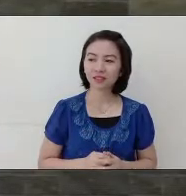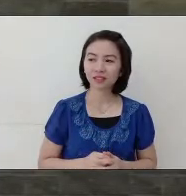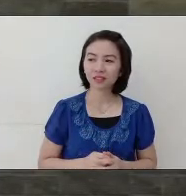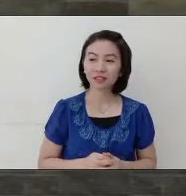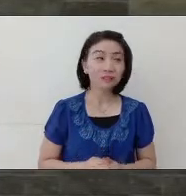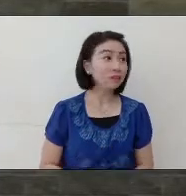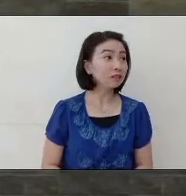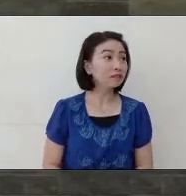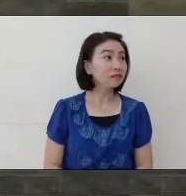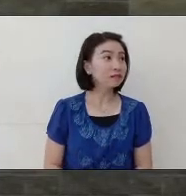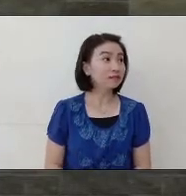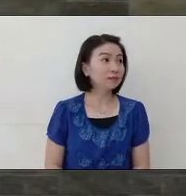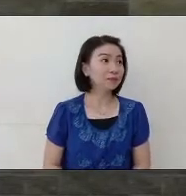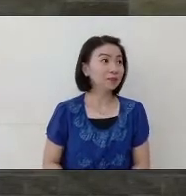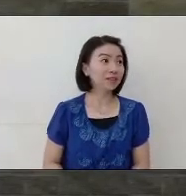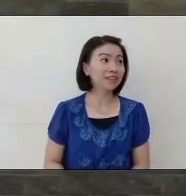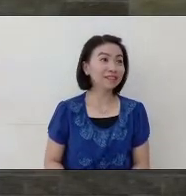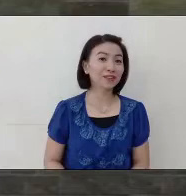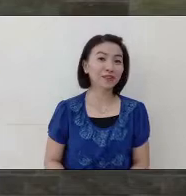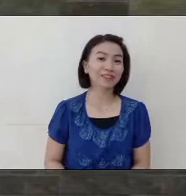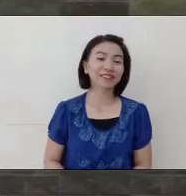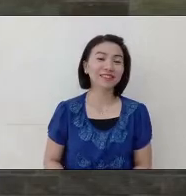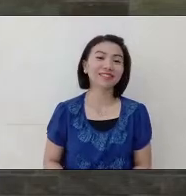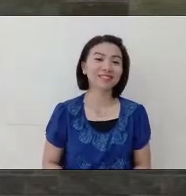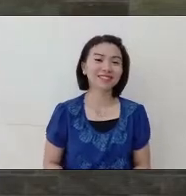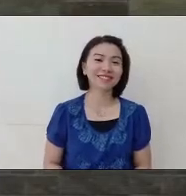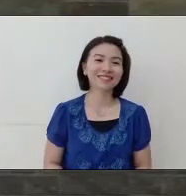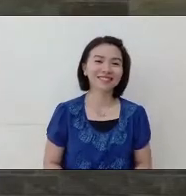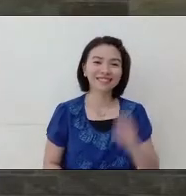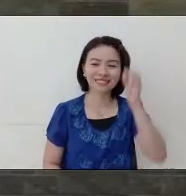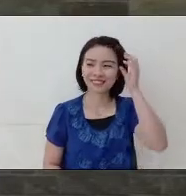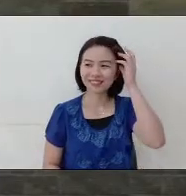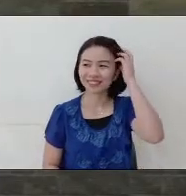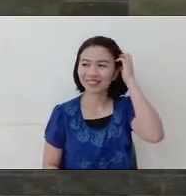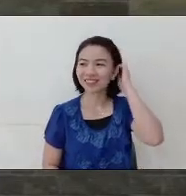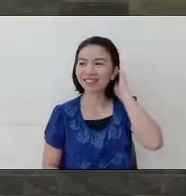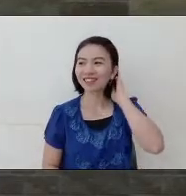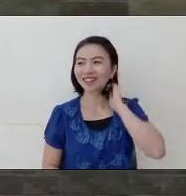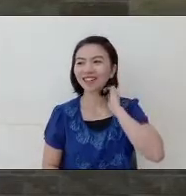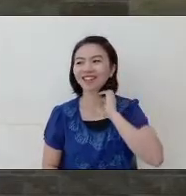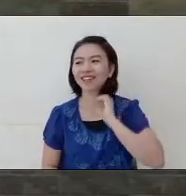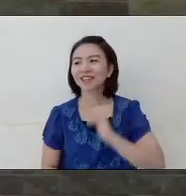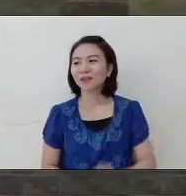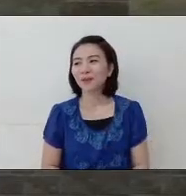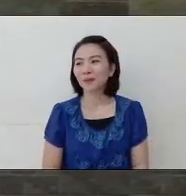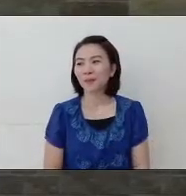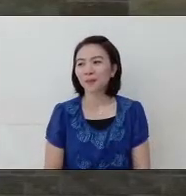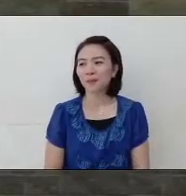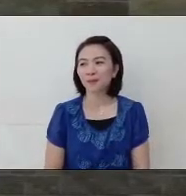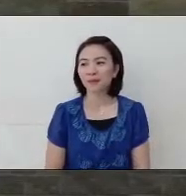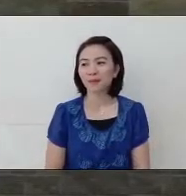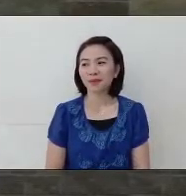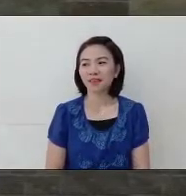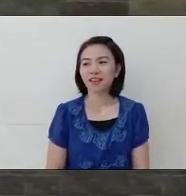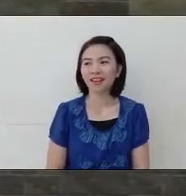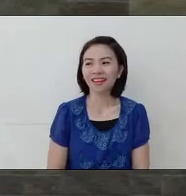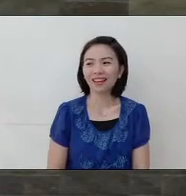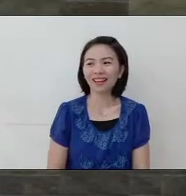36. Could you imagine that? Alam nyo, parang sasakyan po yan mga kapatid. Minsan, bago pa yung makina, luma na yung kaha.